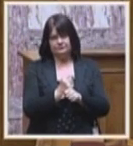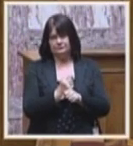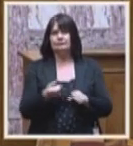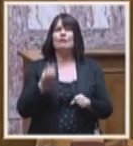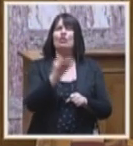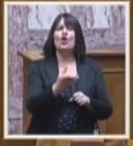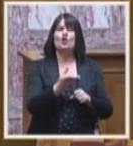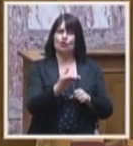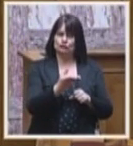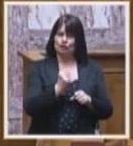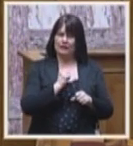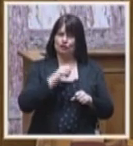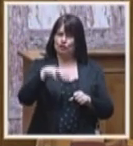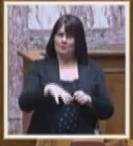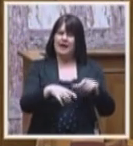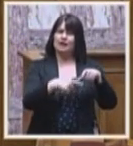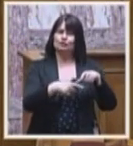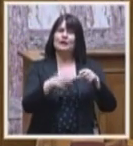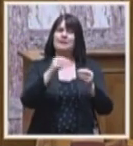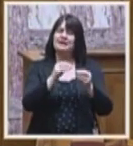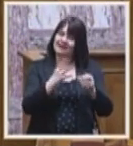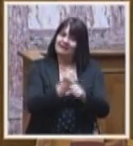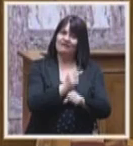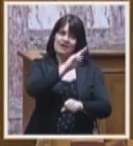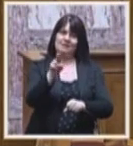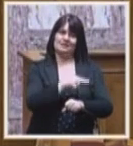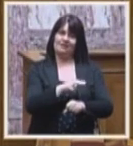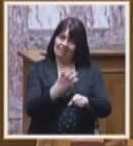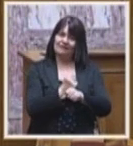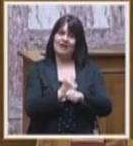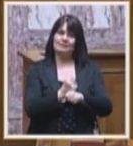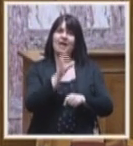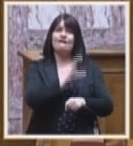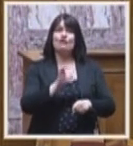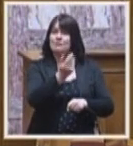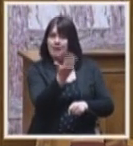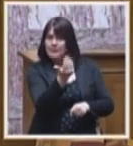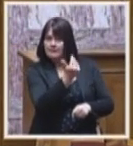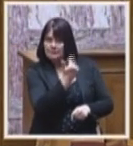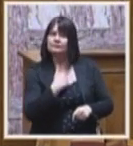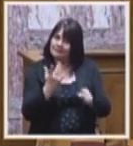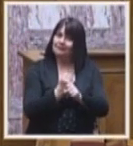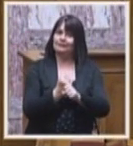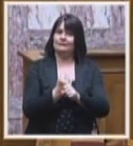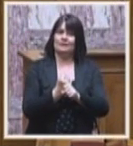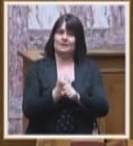ιδιωτικό τομέα. Παρότι ότι κάτι τέτοιο δεν ισχύει σε άλλη ευρωπαϊκή χώρα.